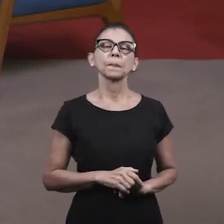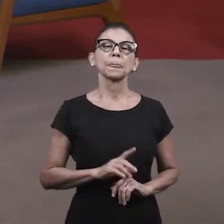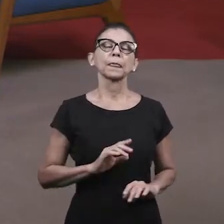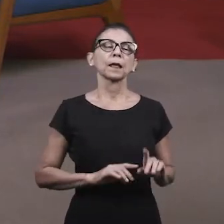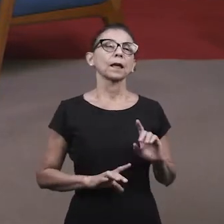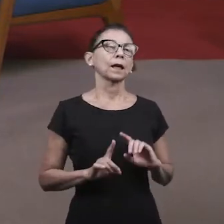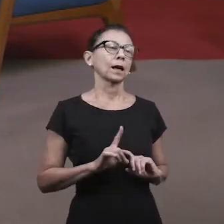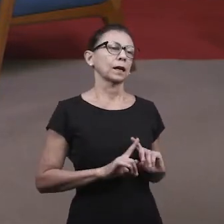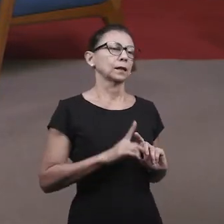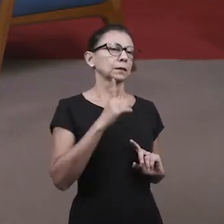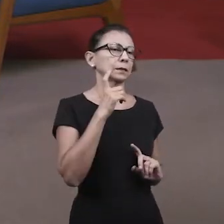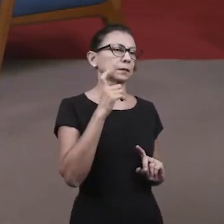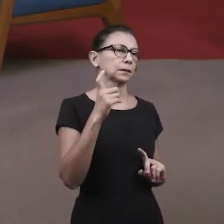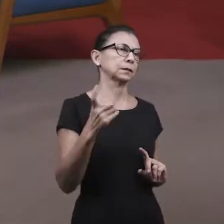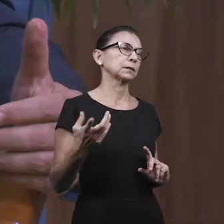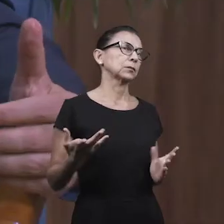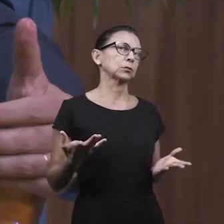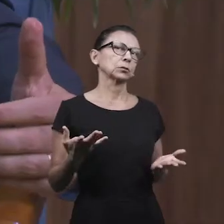la Sainte Cène,